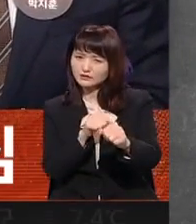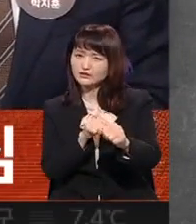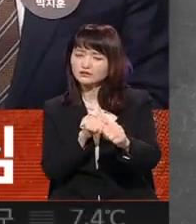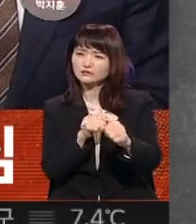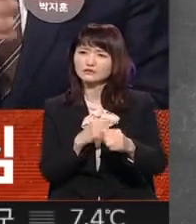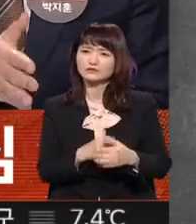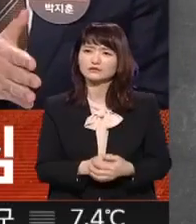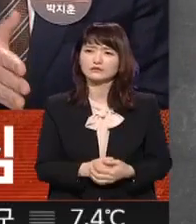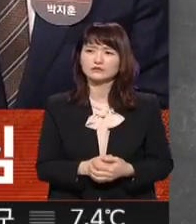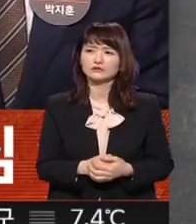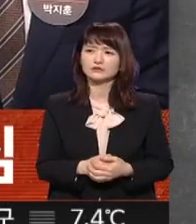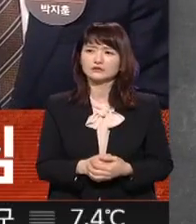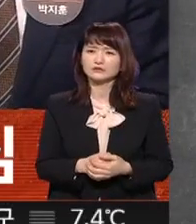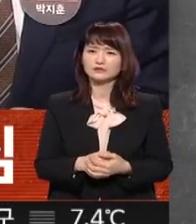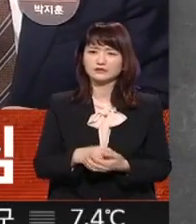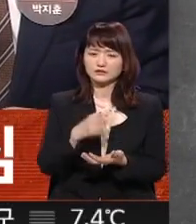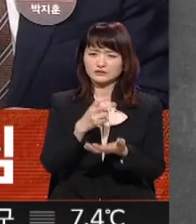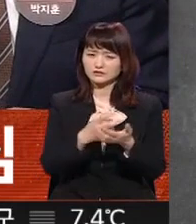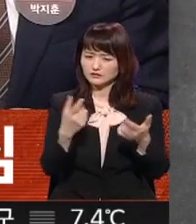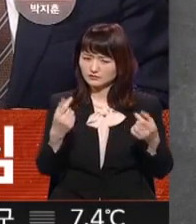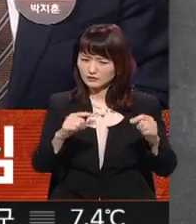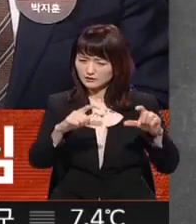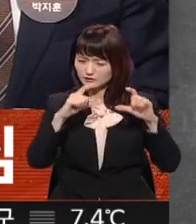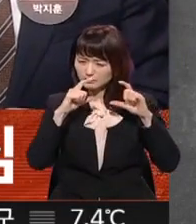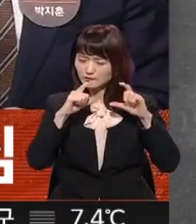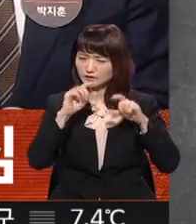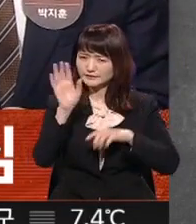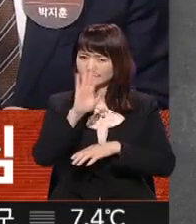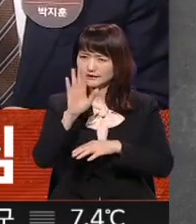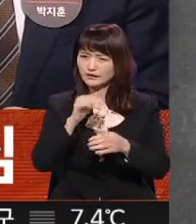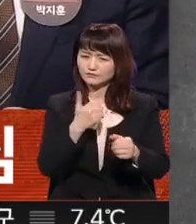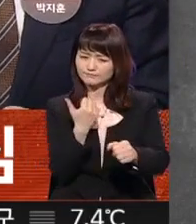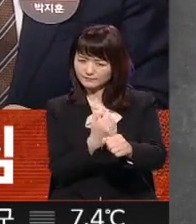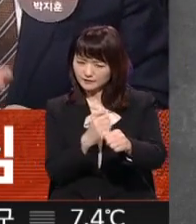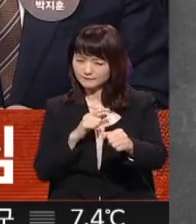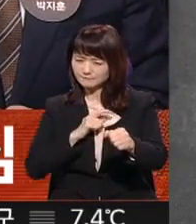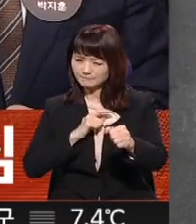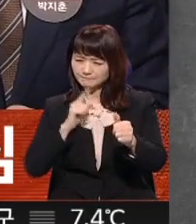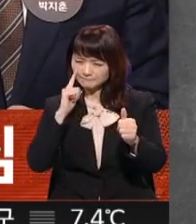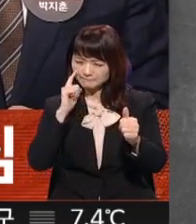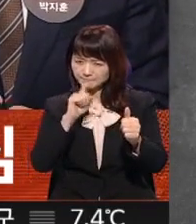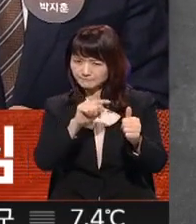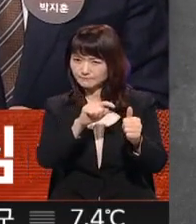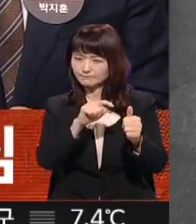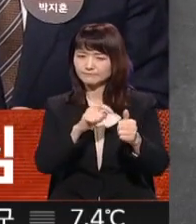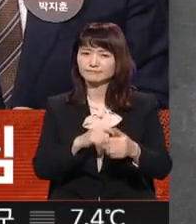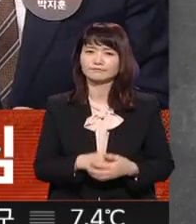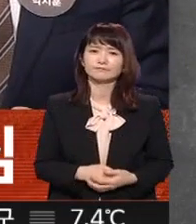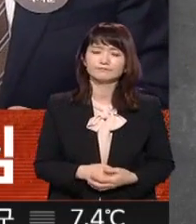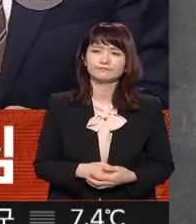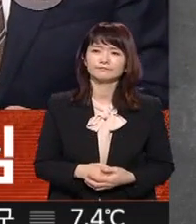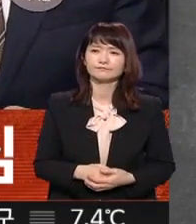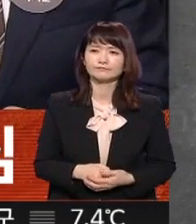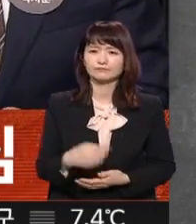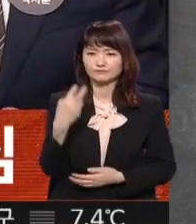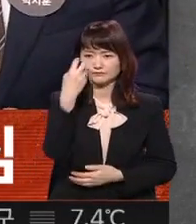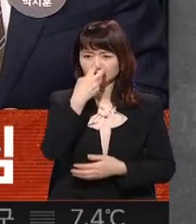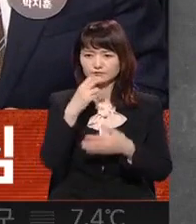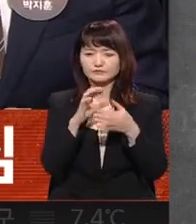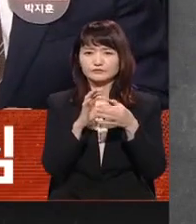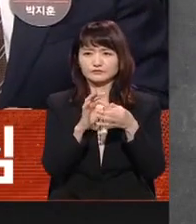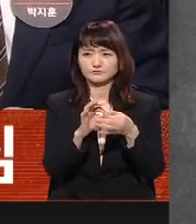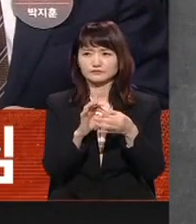뭔가이 적정한 정당한 처방을 받지 않고 했을 거라고 의심을 한 거고요 그 부분이 이제 지금 나왔던 거고 조사를